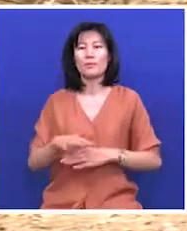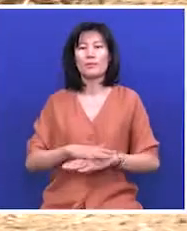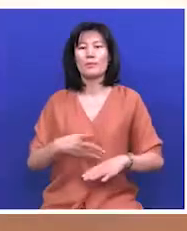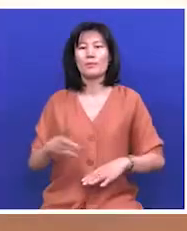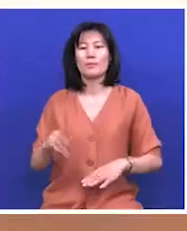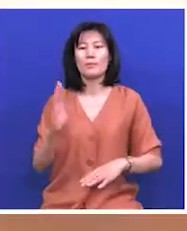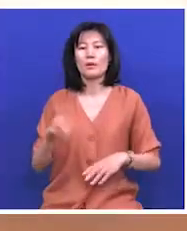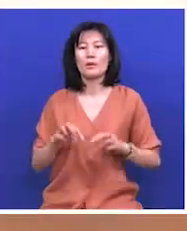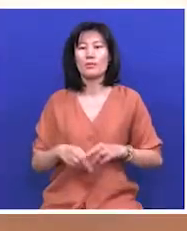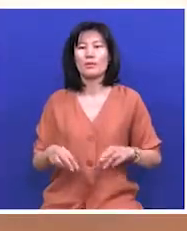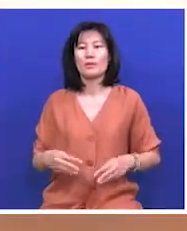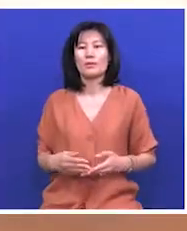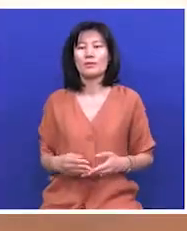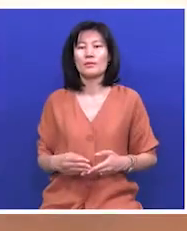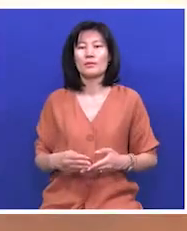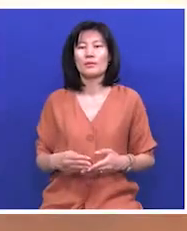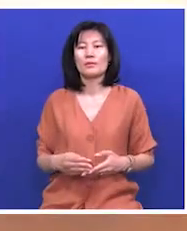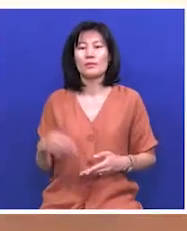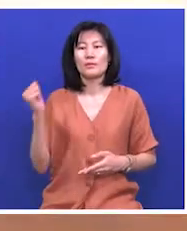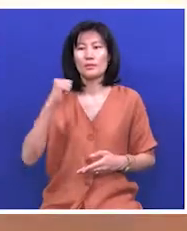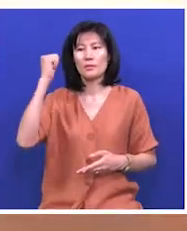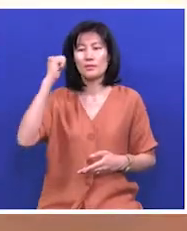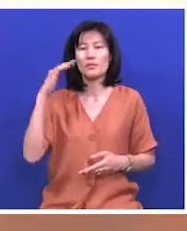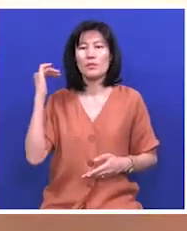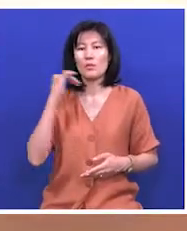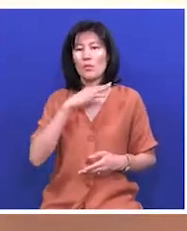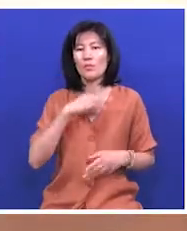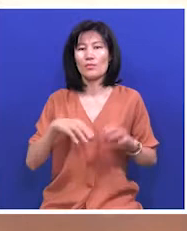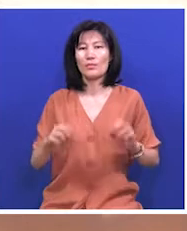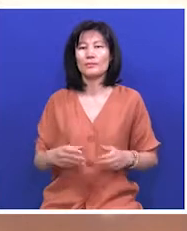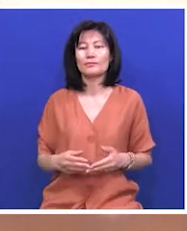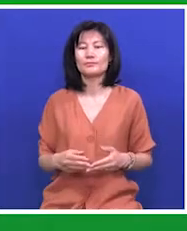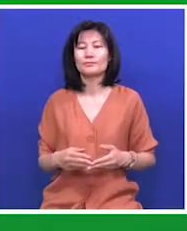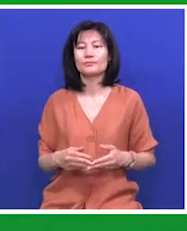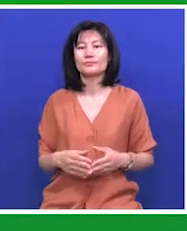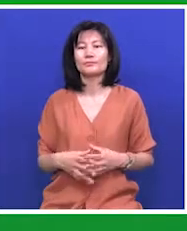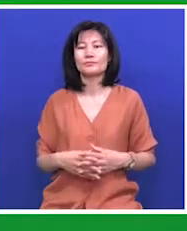жатыр, бәрін беріп жатыр. Мемлекетке вообще алғысымыз шексіз.